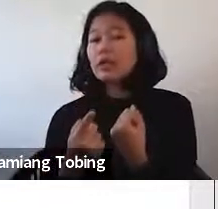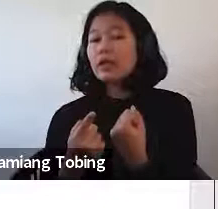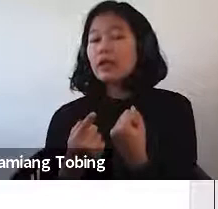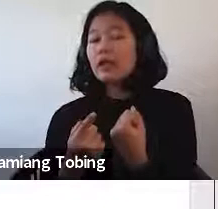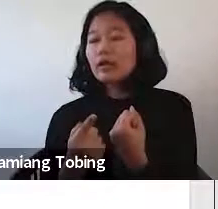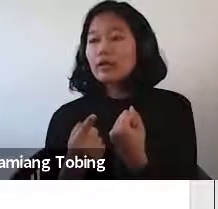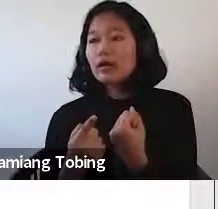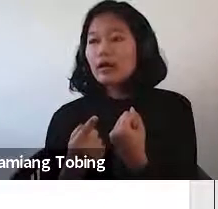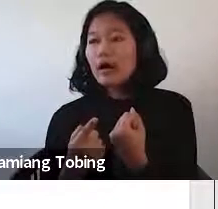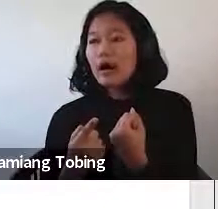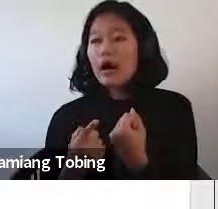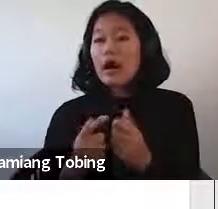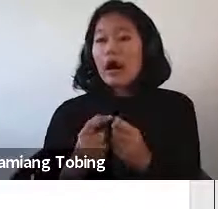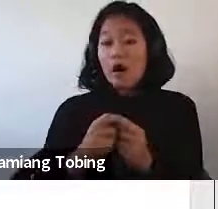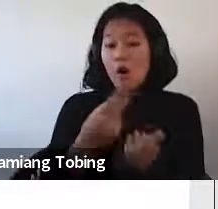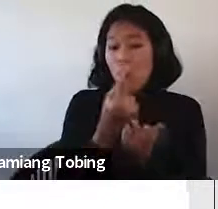penghematan pengeluaran.